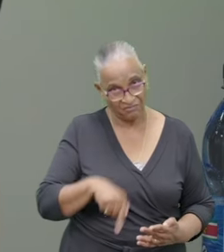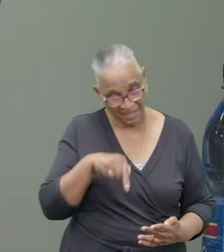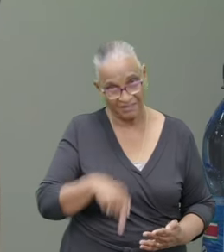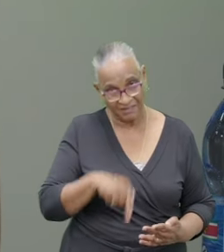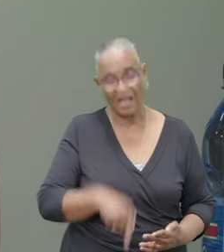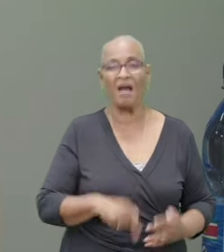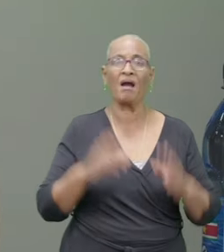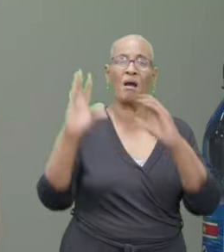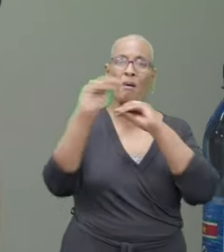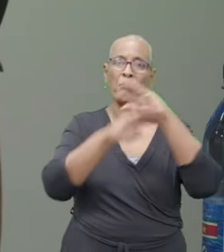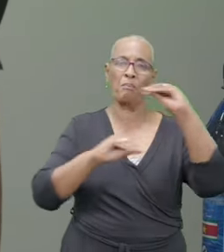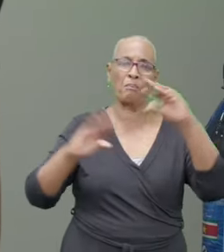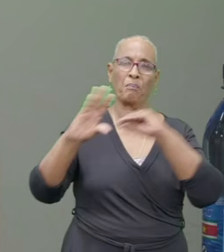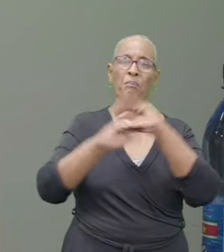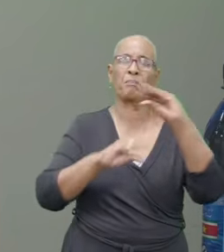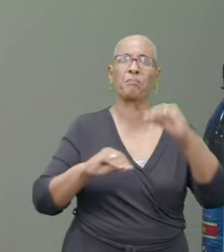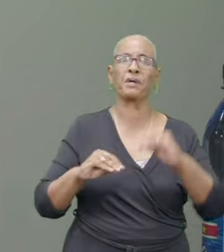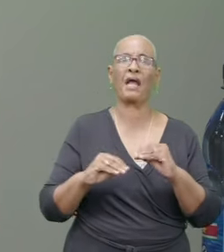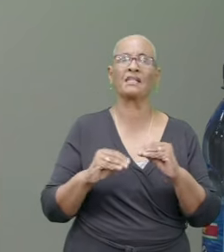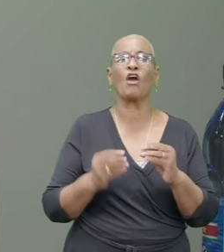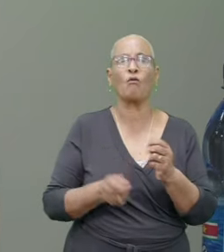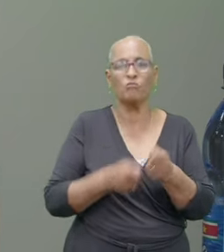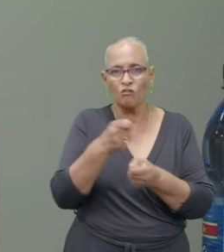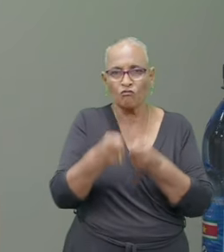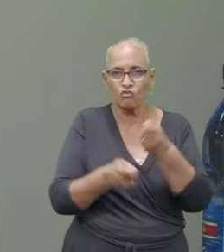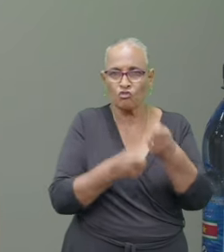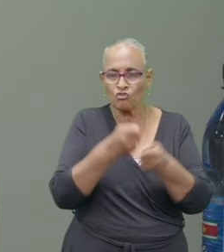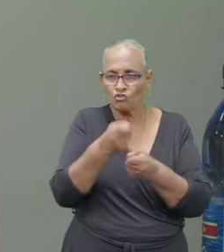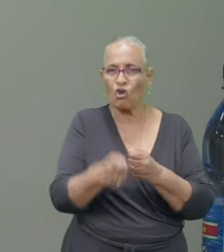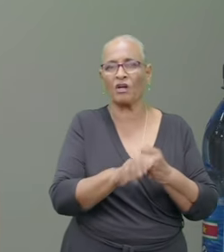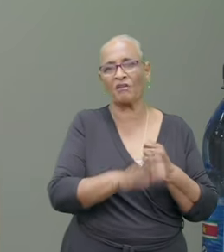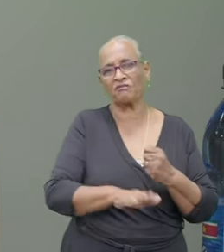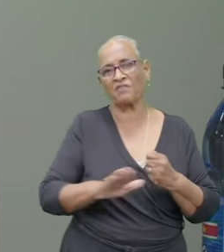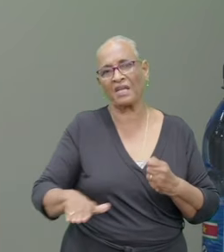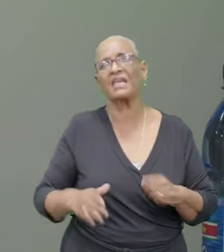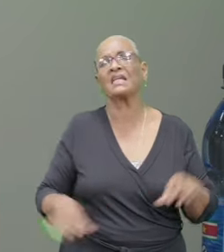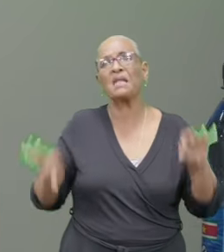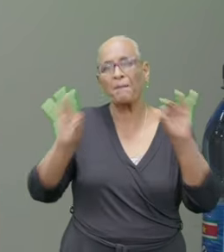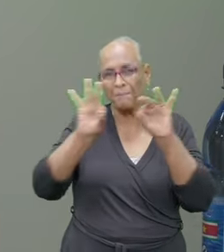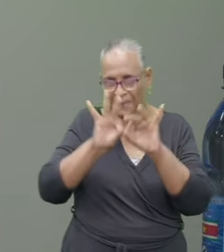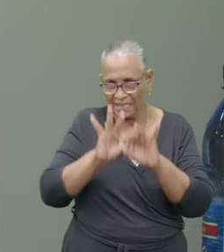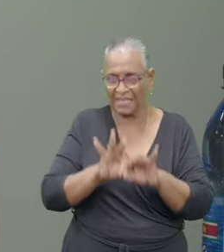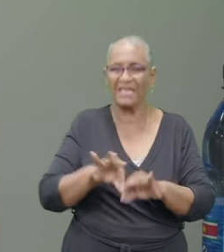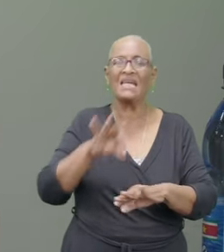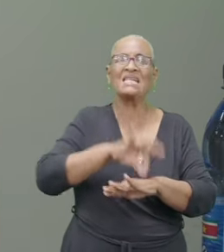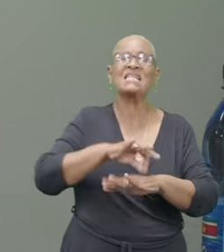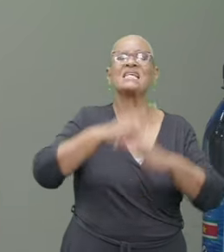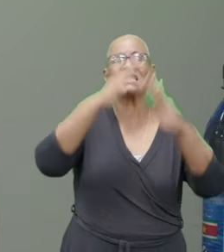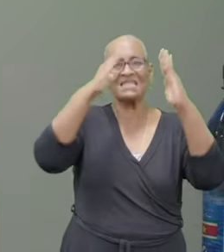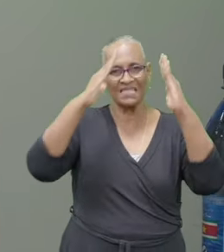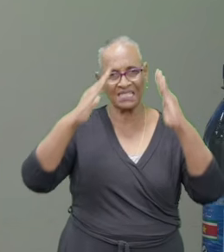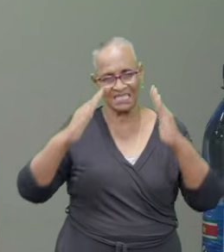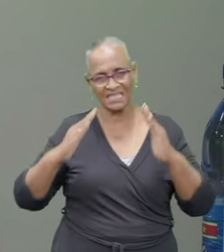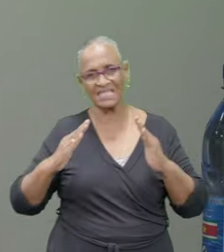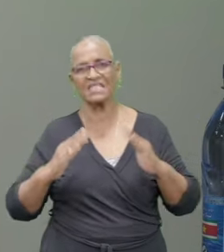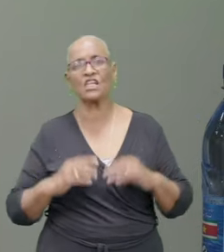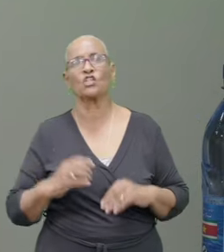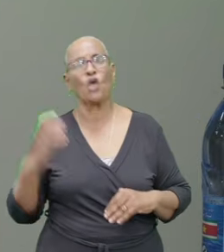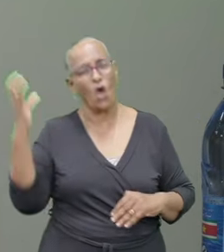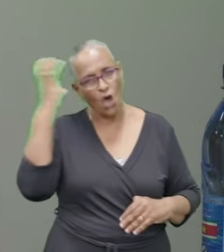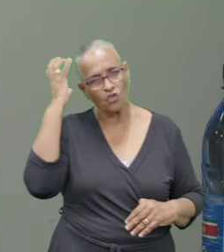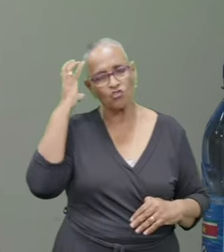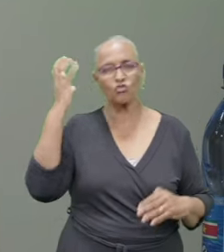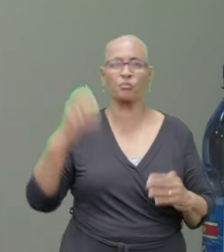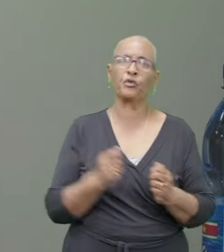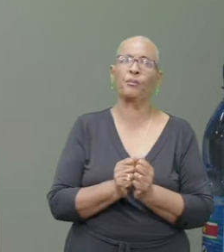op dus de kinderintensieve zorgafdelingen. Maar gelooft u me, het is ziekenhuisbreed. Dat is ook genoegzaam bekend binnen die samenleving.